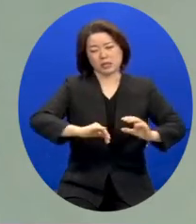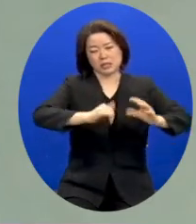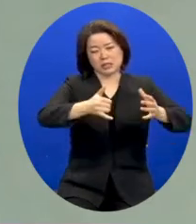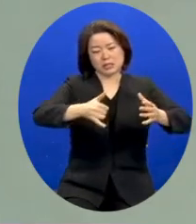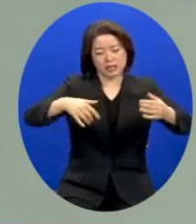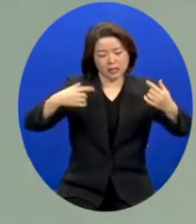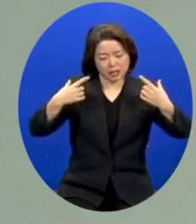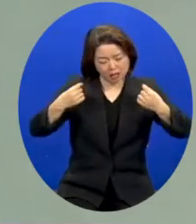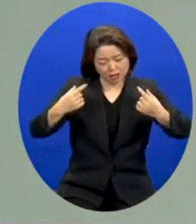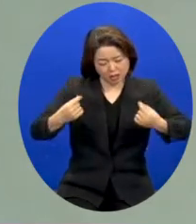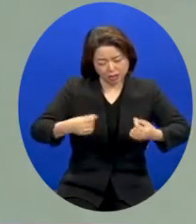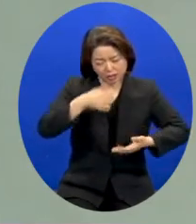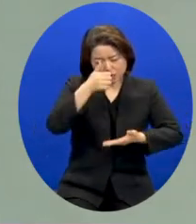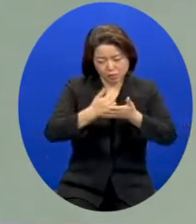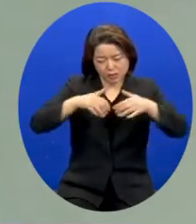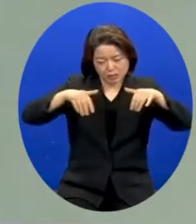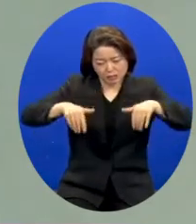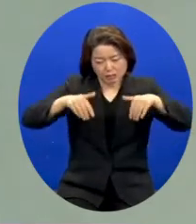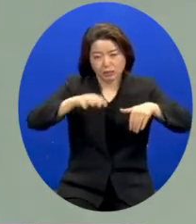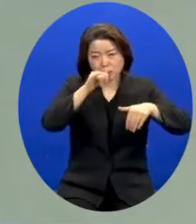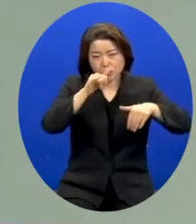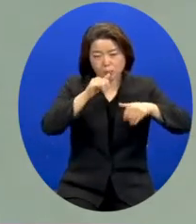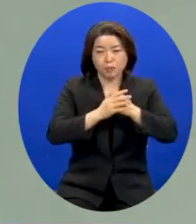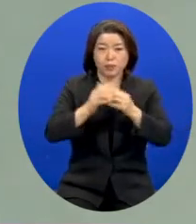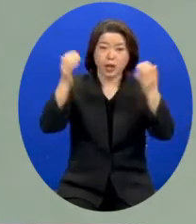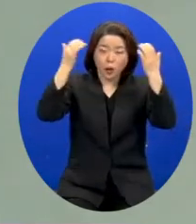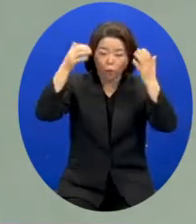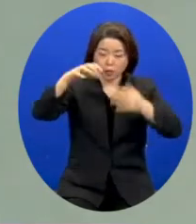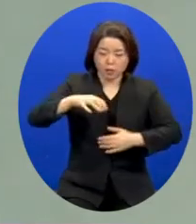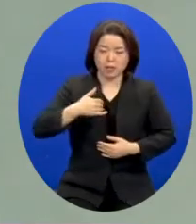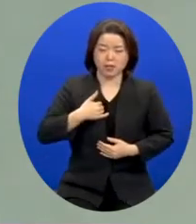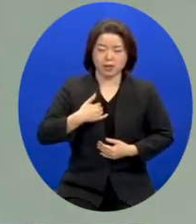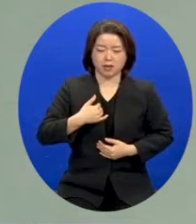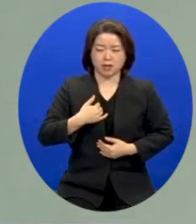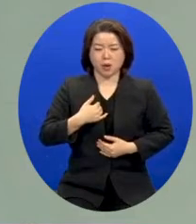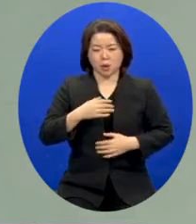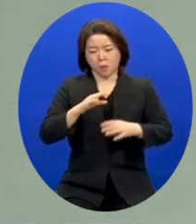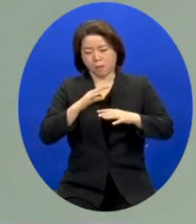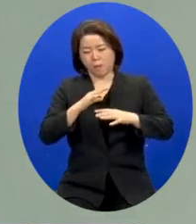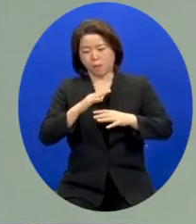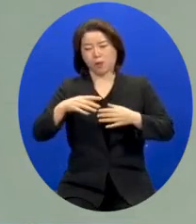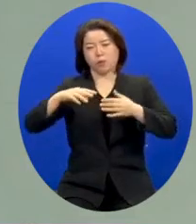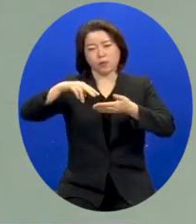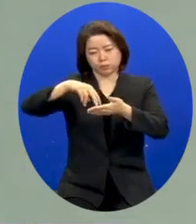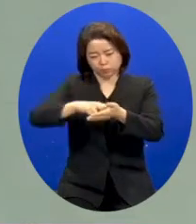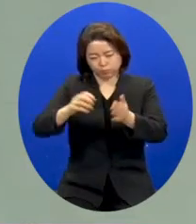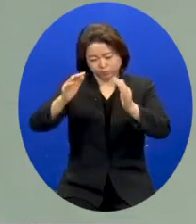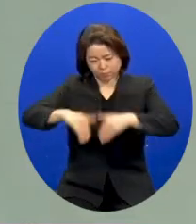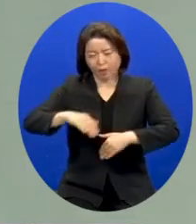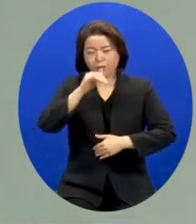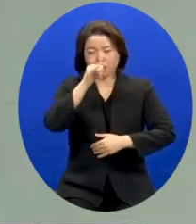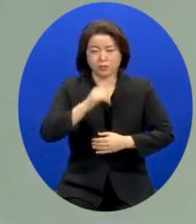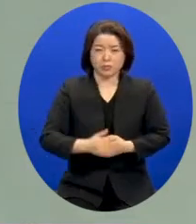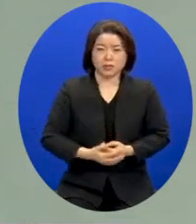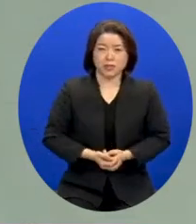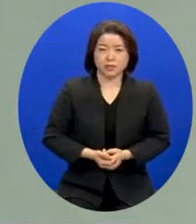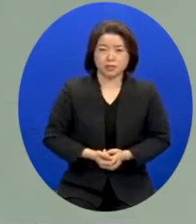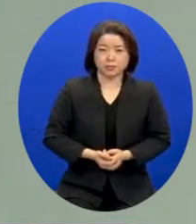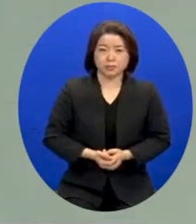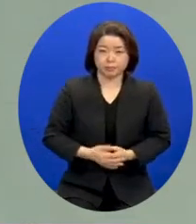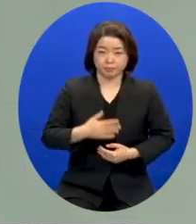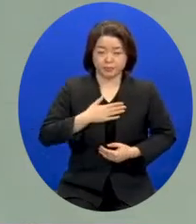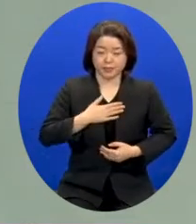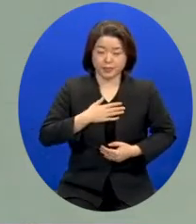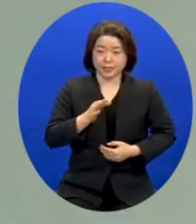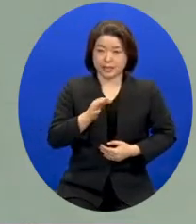종노릇하고 그리고 고난 앞에서 스스로 두려워하고 무너져버리는 것입니다. 제가 예비군 훈련을 받을